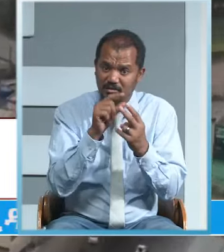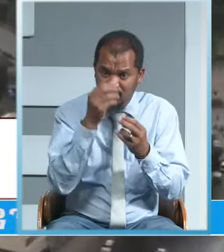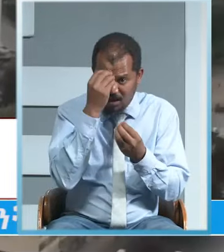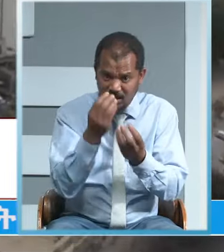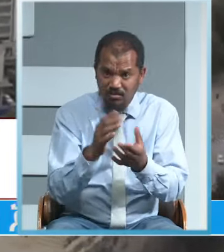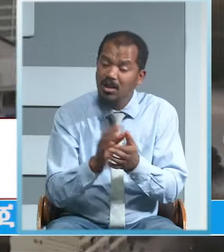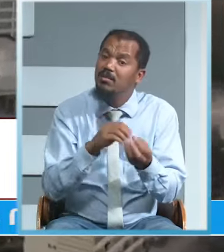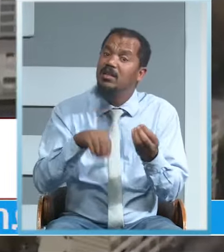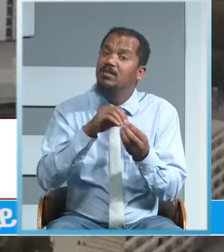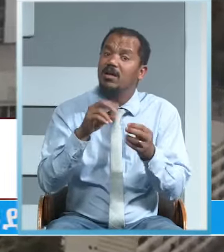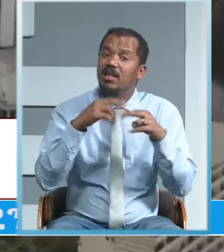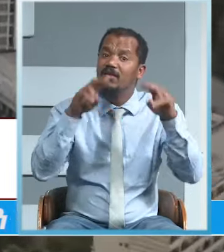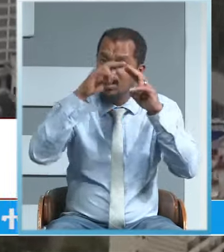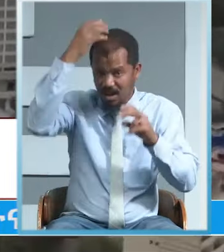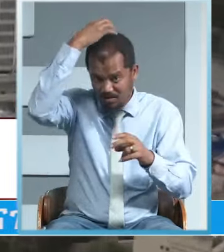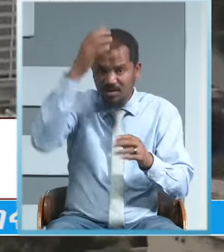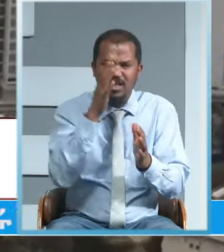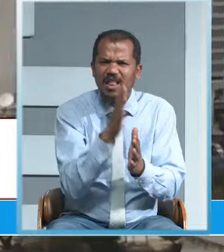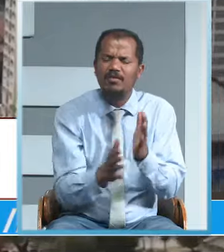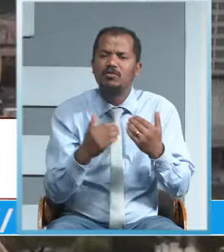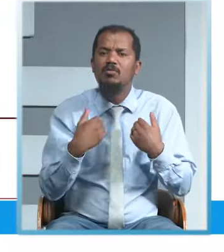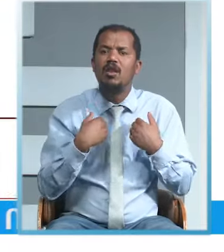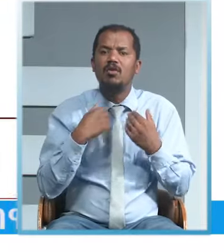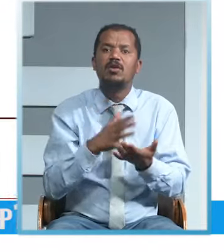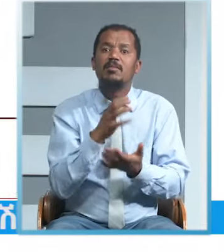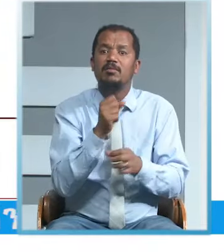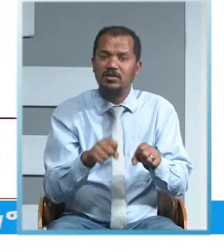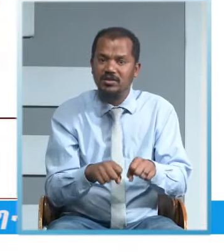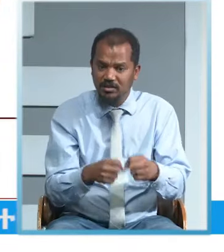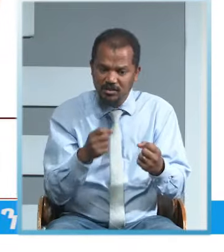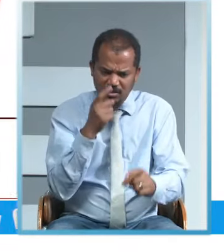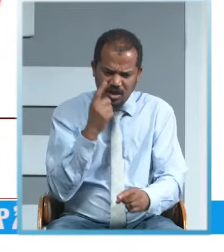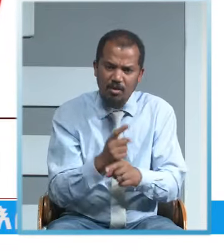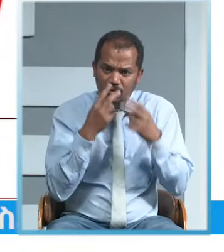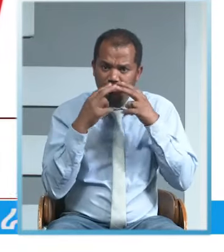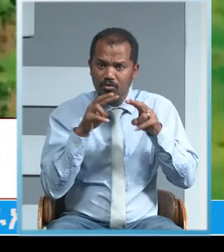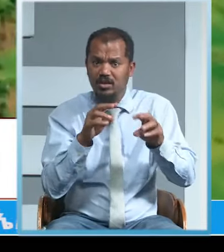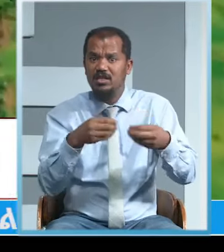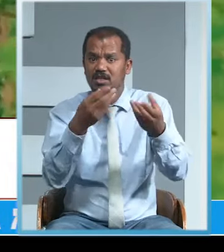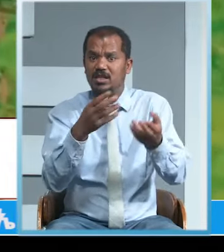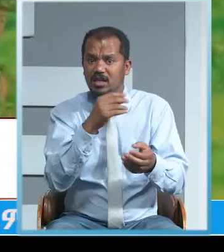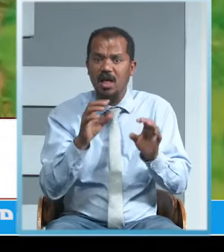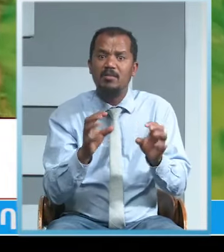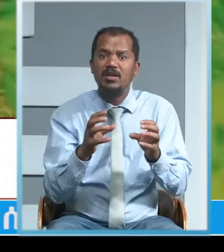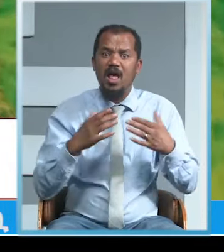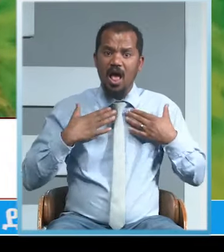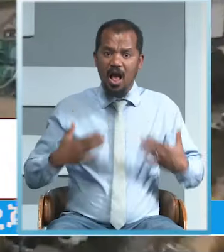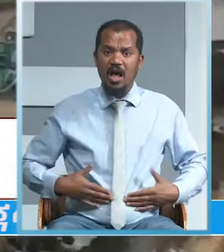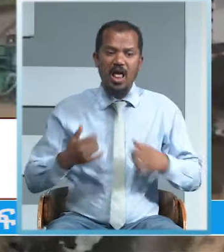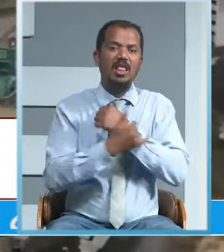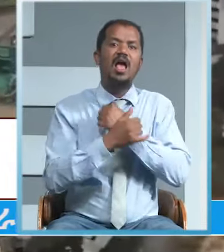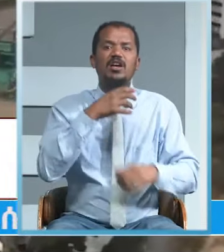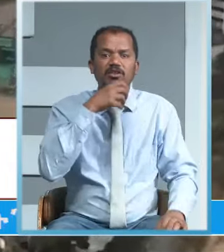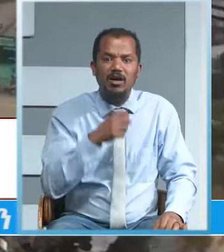አሳስበዋል። በተጨማሪም የፌዴራል መንግስት እየተፈጸሙ ላሉ የመብት ጥሰቶች ተገቢውን ትኩረት እንዲሰጥና የሚዲያ አካላት፣ የሀገር